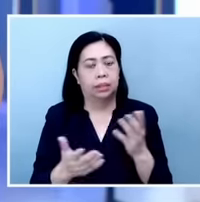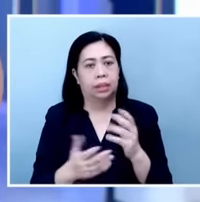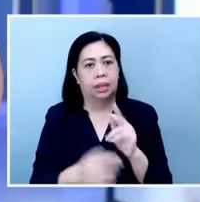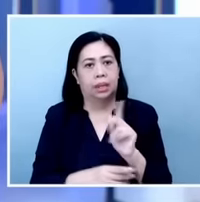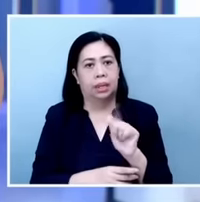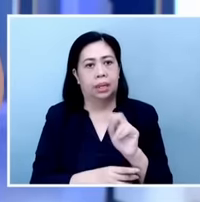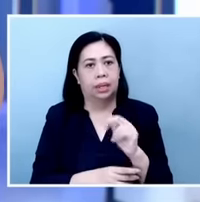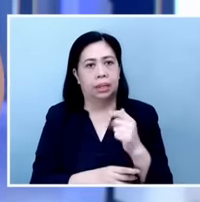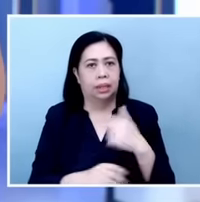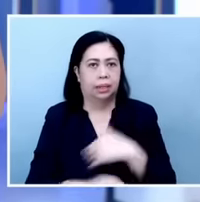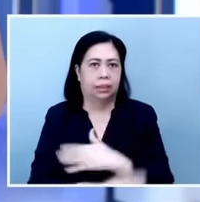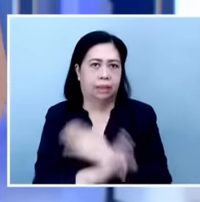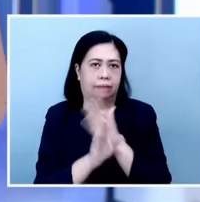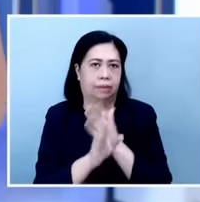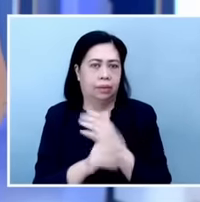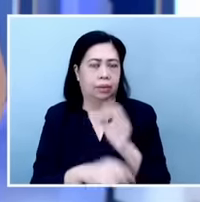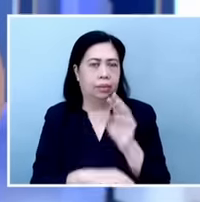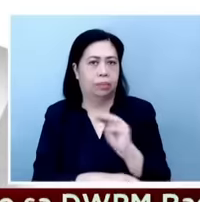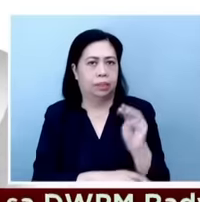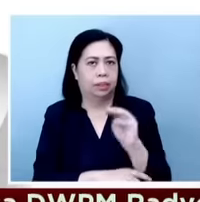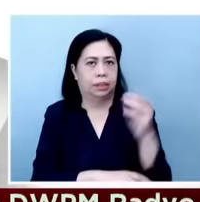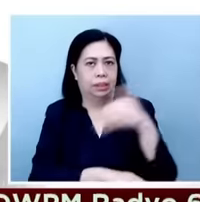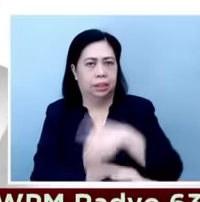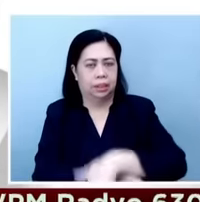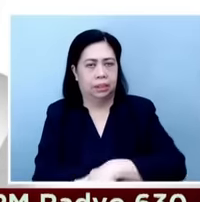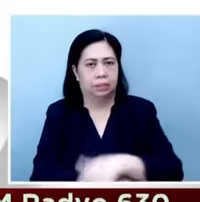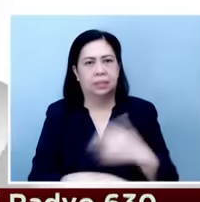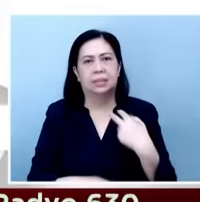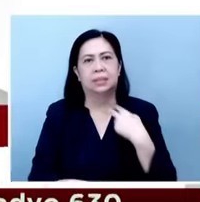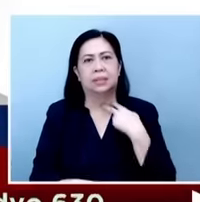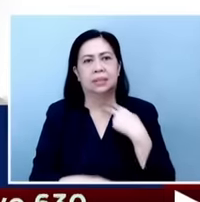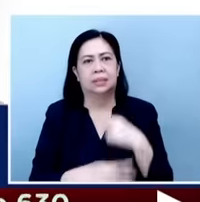Davao City, Lunes ng gabi. Na-trap sa sunog ang